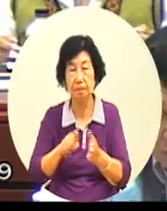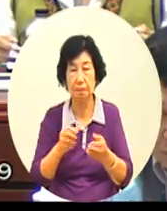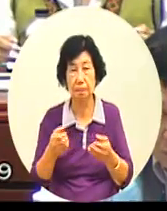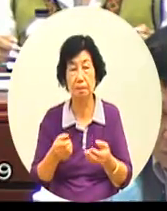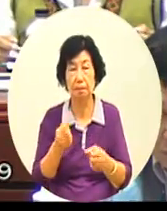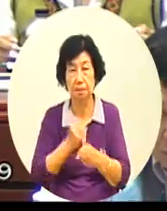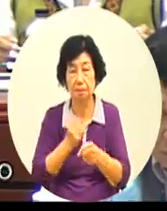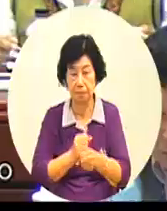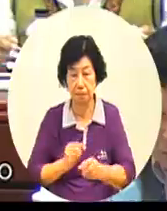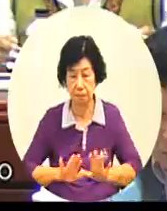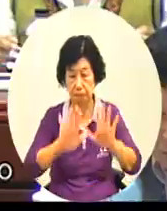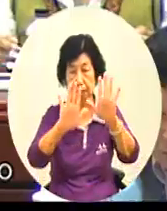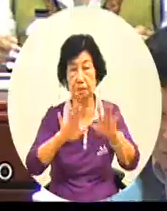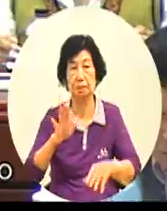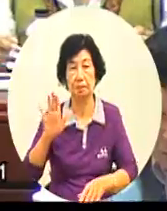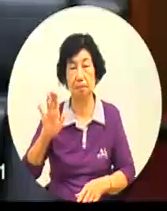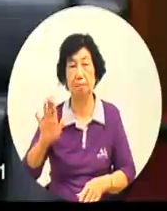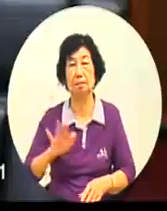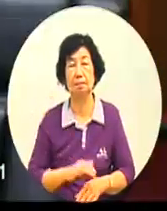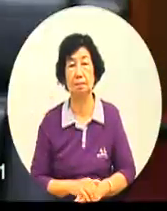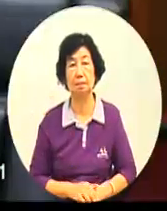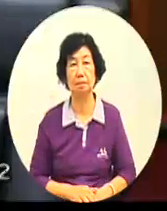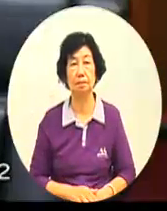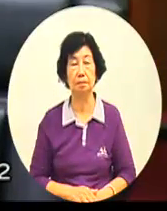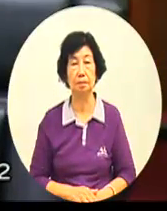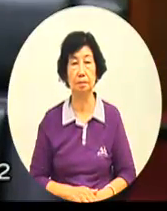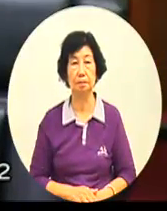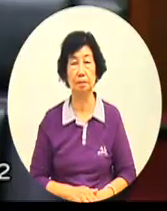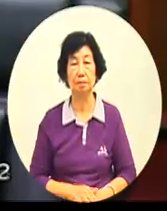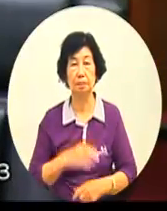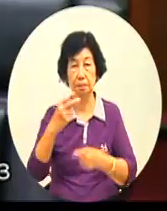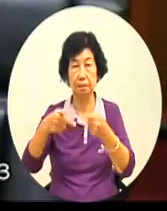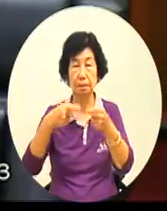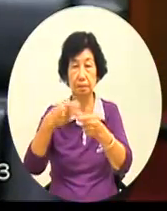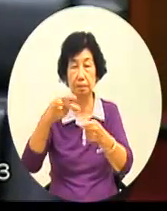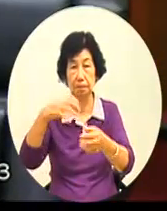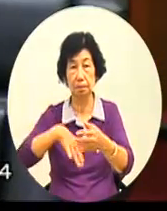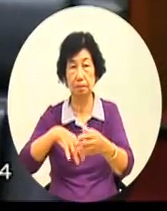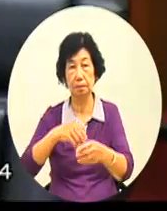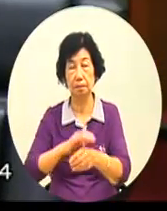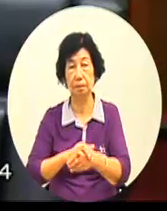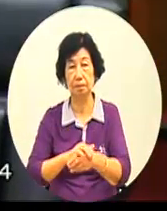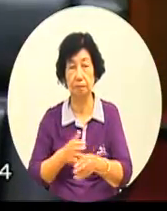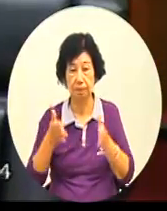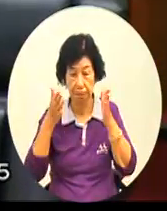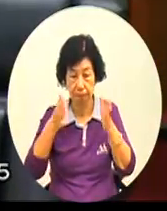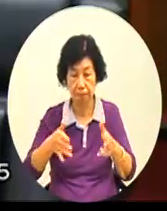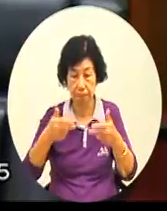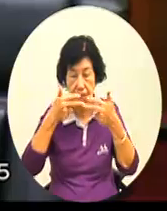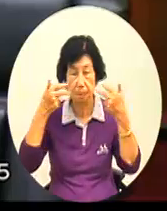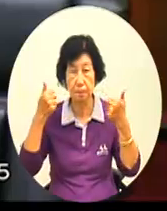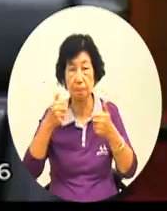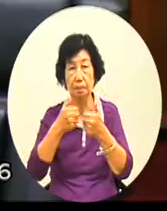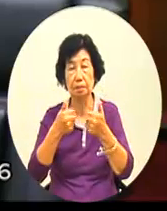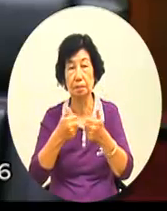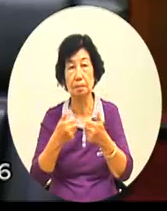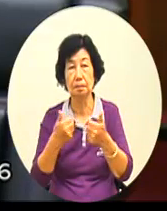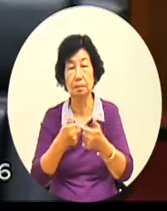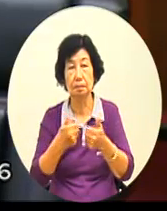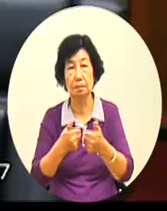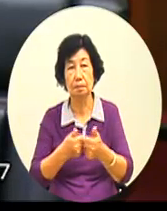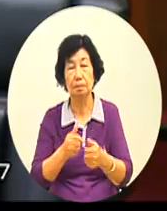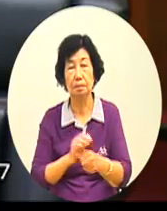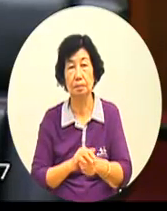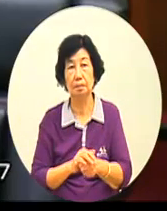中。谢谢议员。 这两年来，我对你们原民会，我对你们